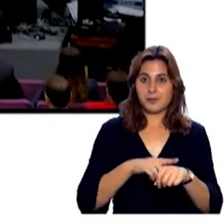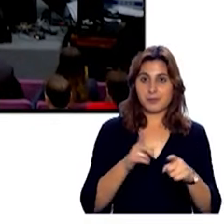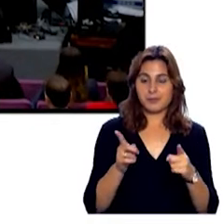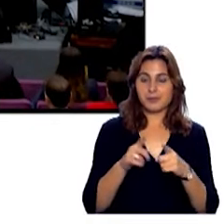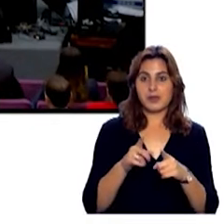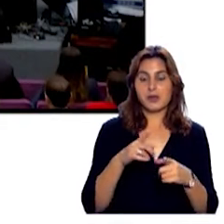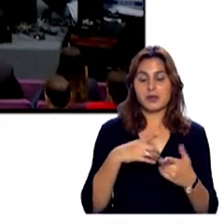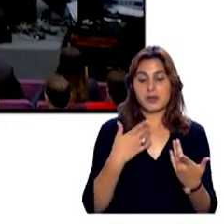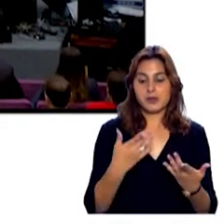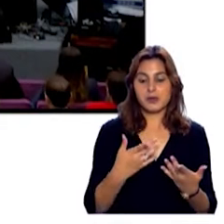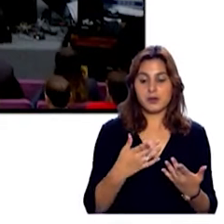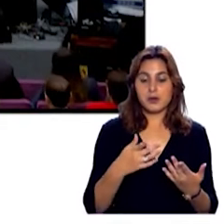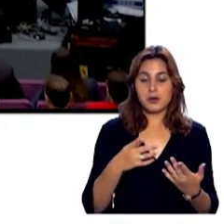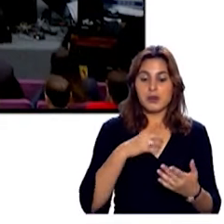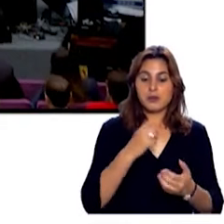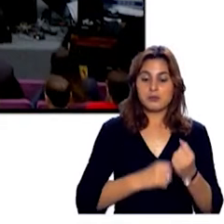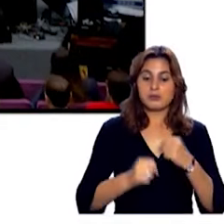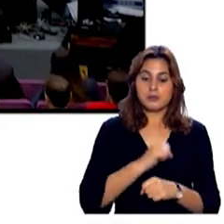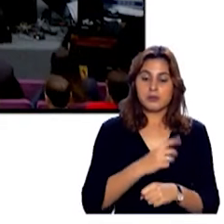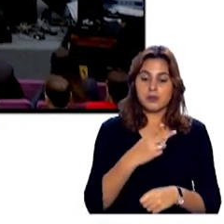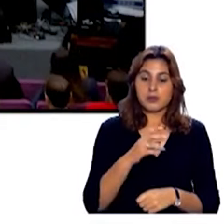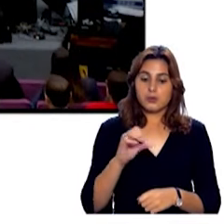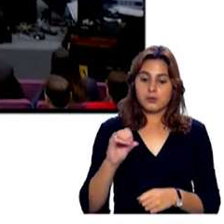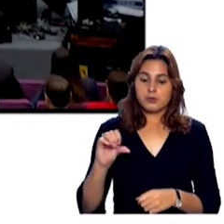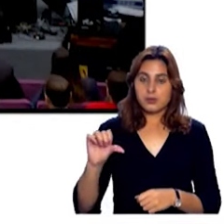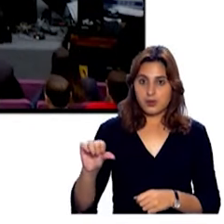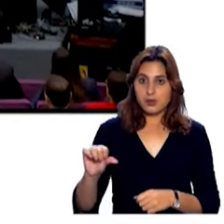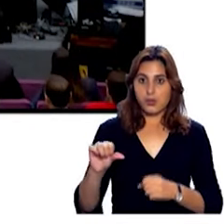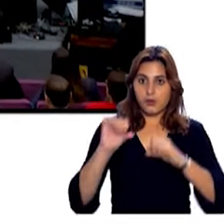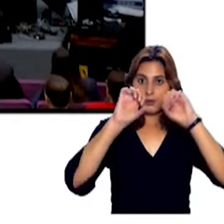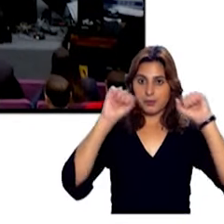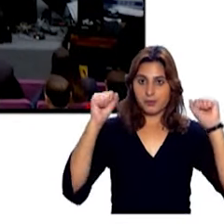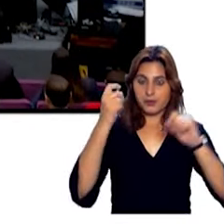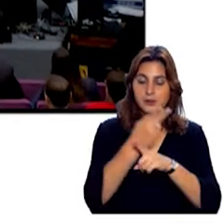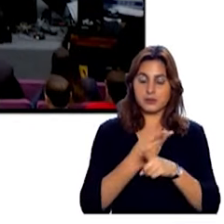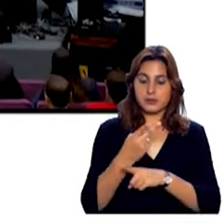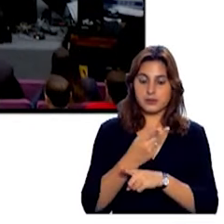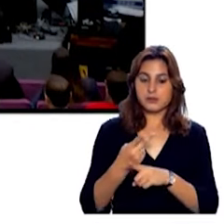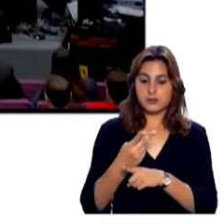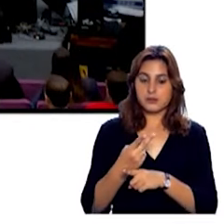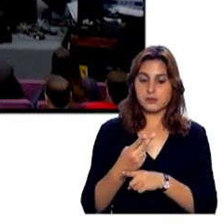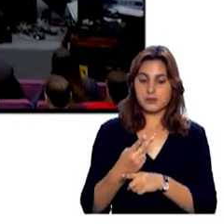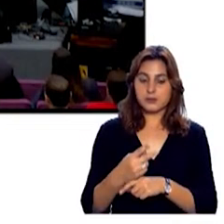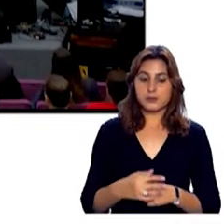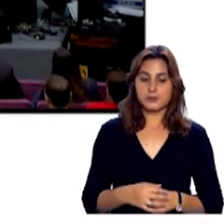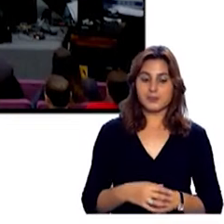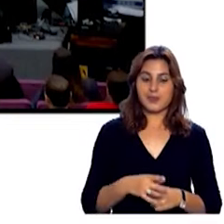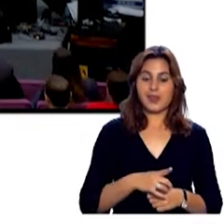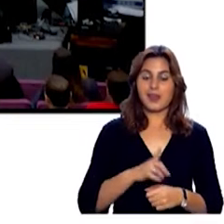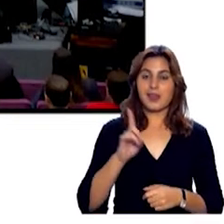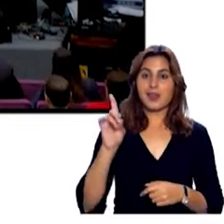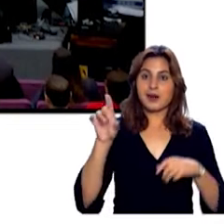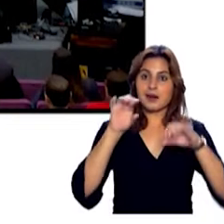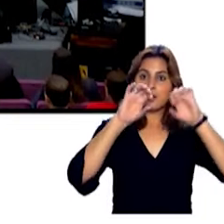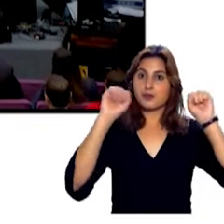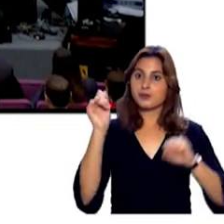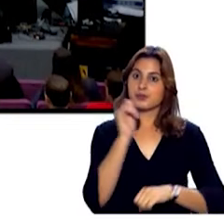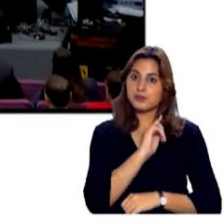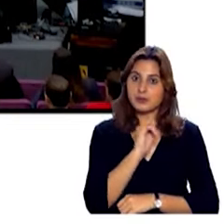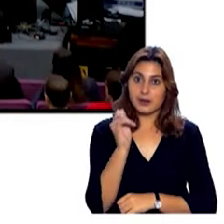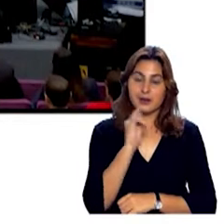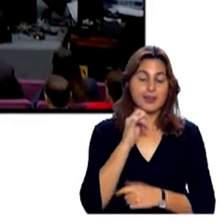2009 che ha creato alla dottrina e alla giurisprudenza italiana non pochi problemi perché